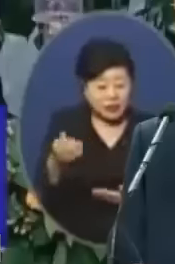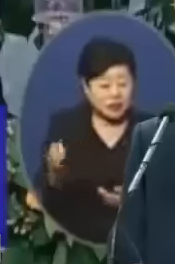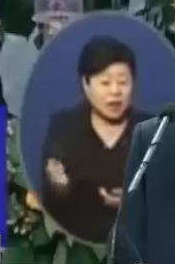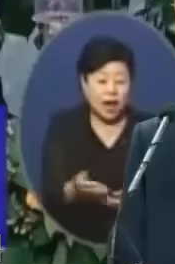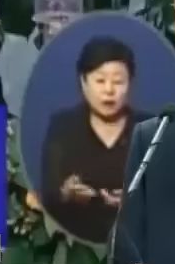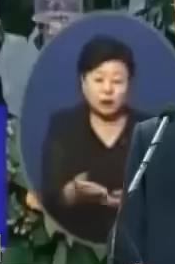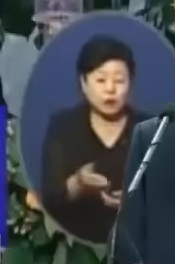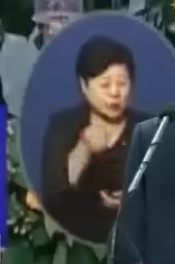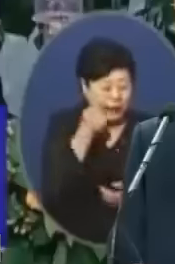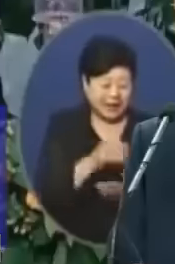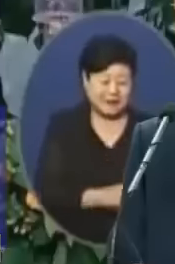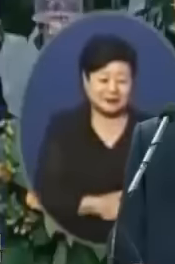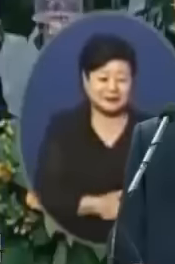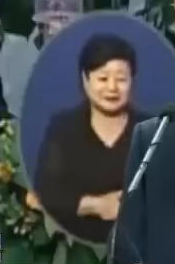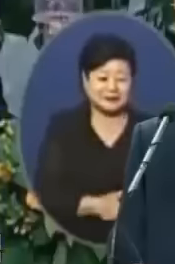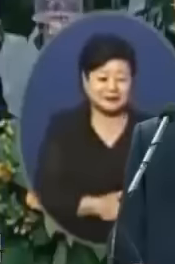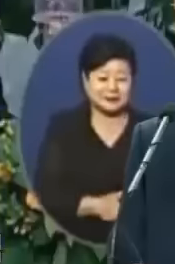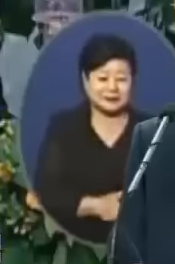할 수 없습니다.